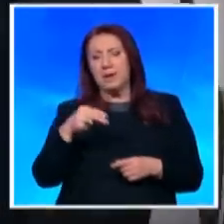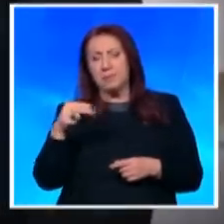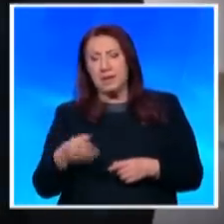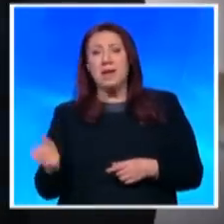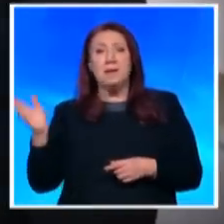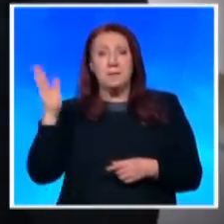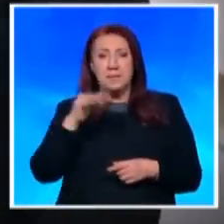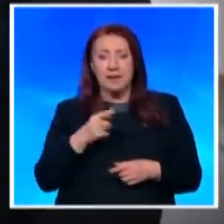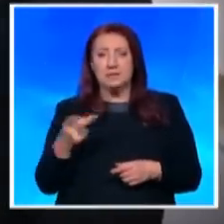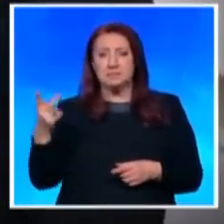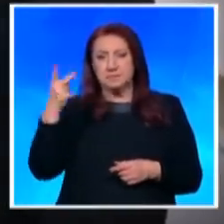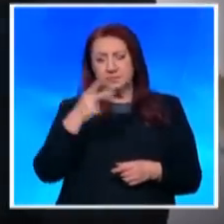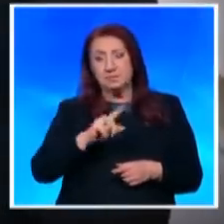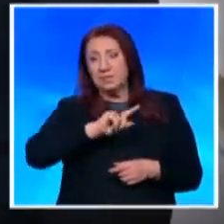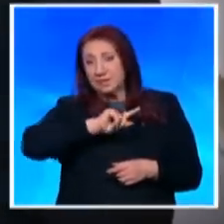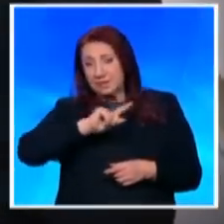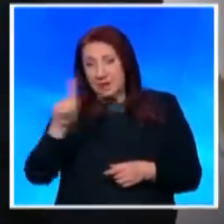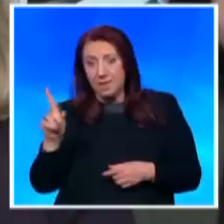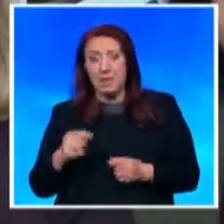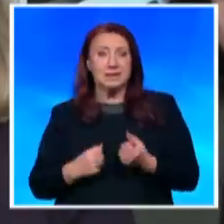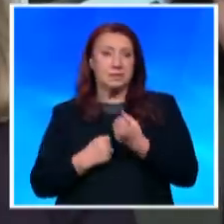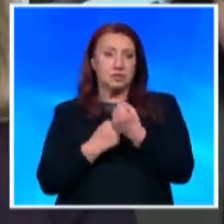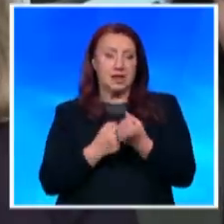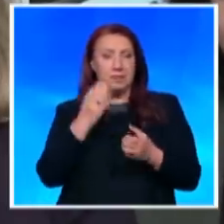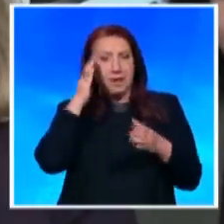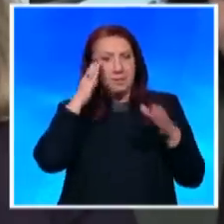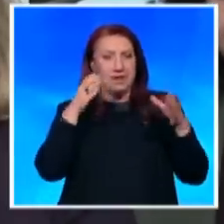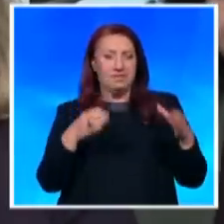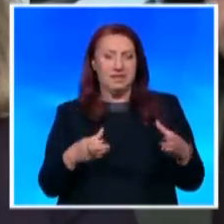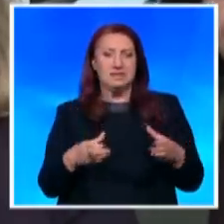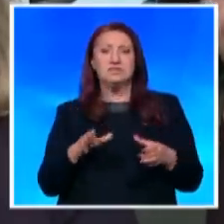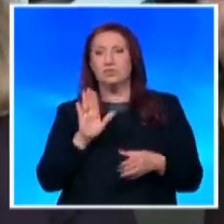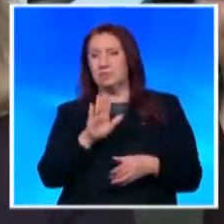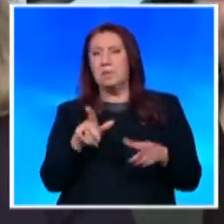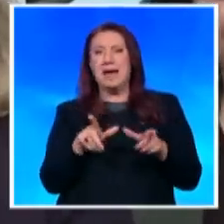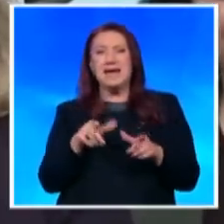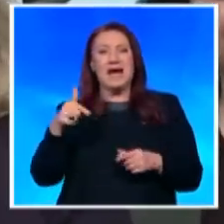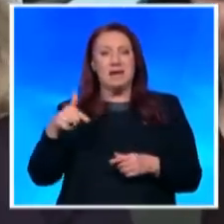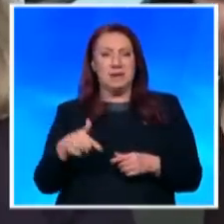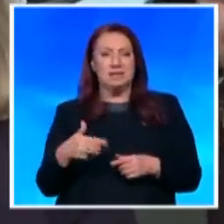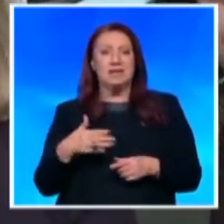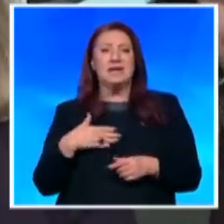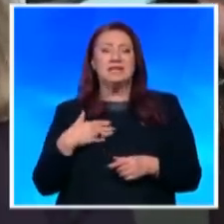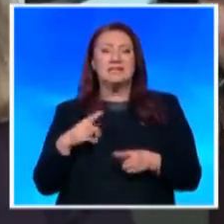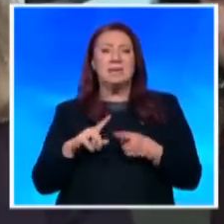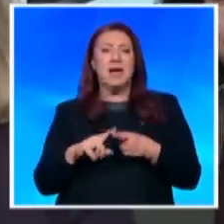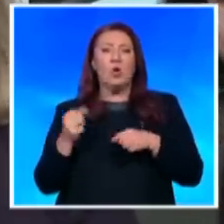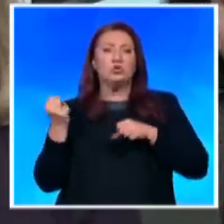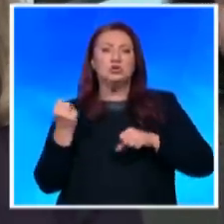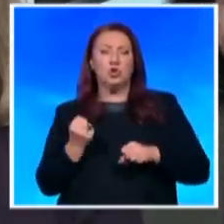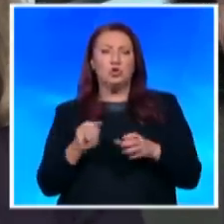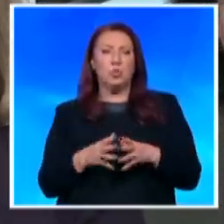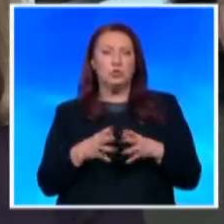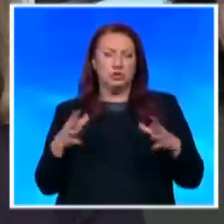си. Няма да подкрепят кабинет Габриел. Имаме нужда от конституционно мнозинство, за да се изчисти държавата от всички тези проблеми